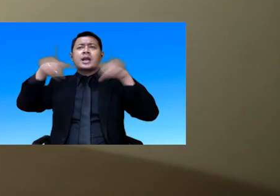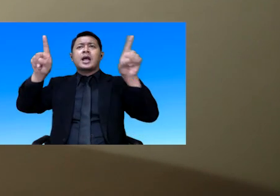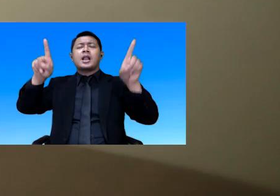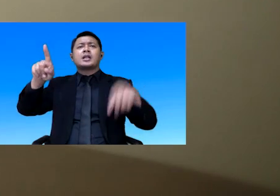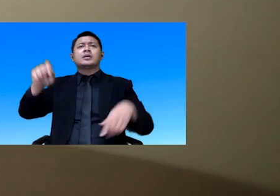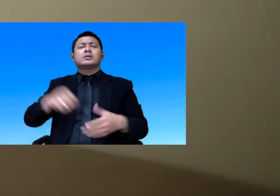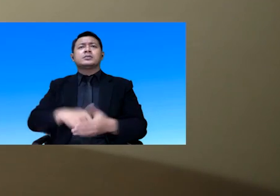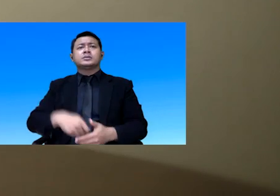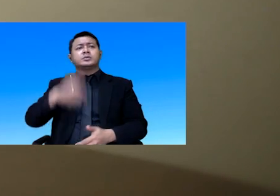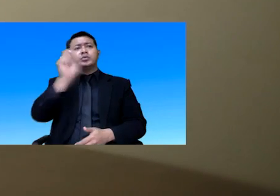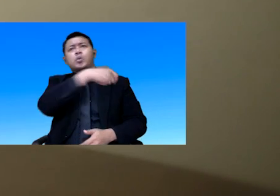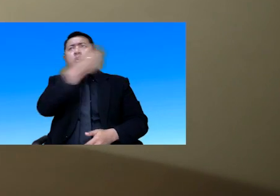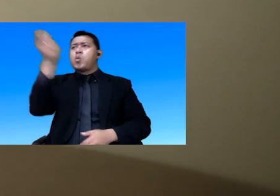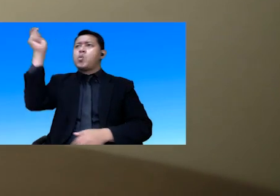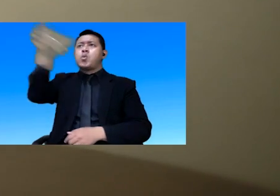pertandingan badminton.